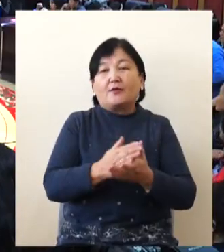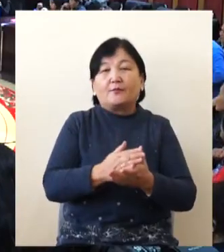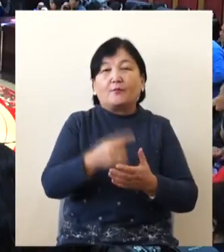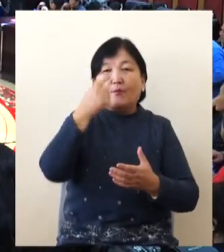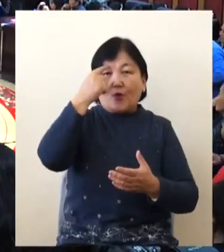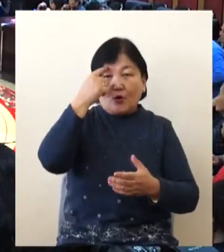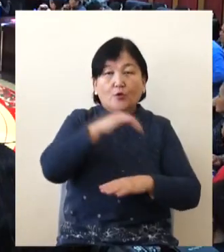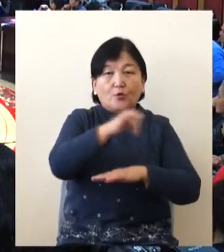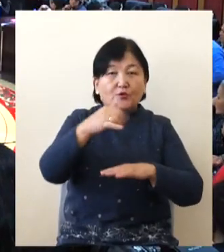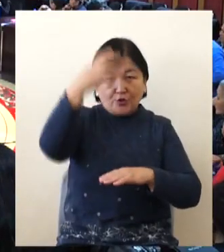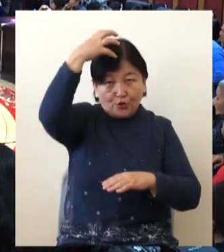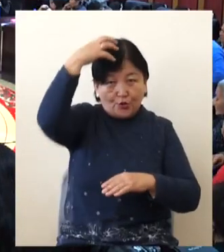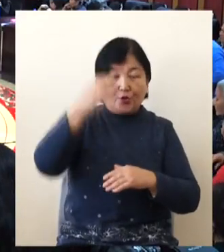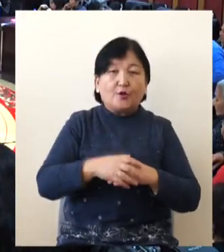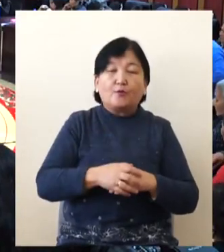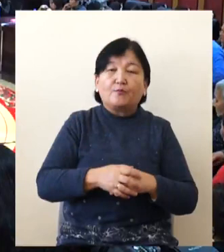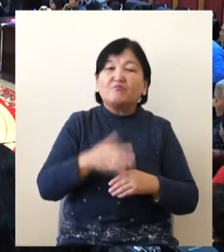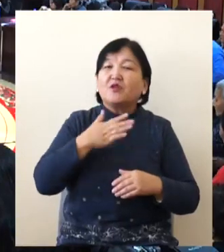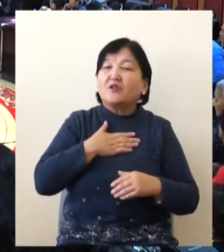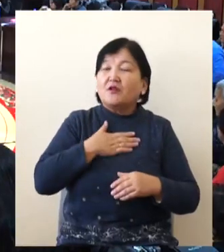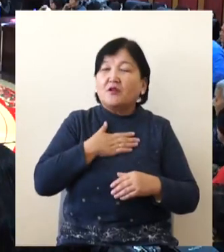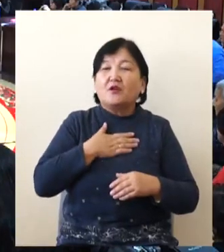бидний шаардлагаар хэрэгжүүлэх чадвартай гэж үзэхгүй бай.